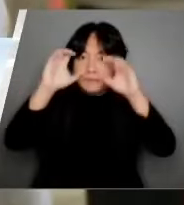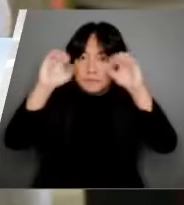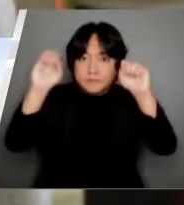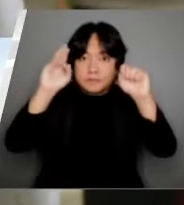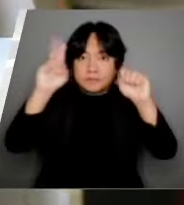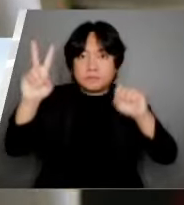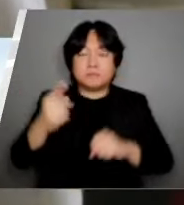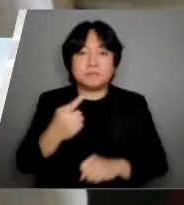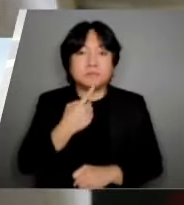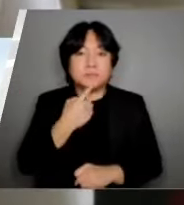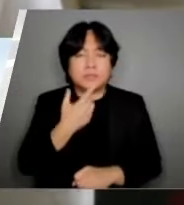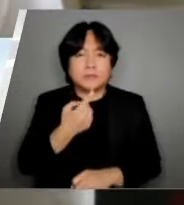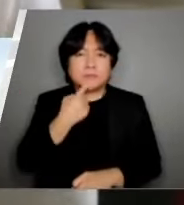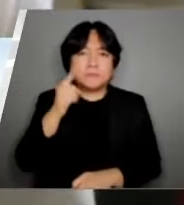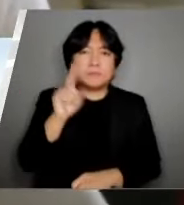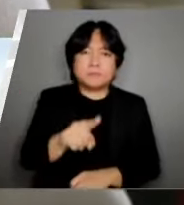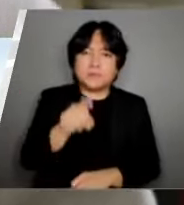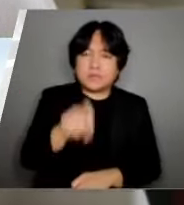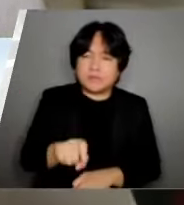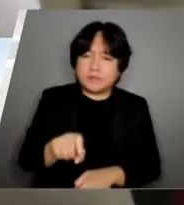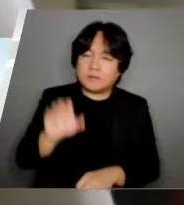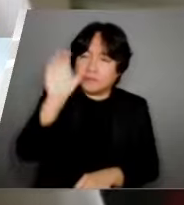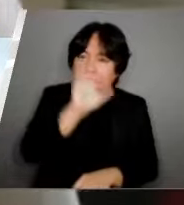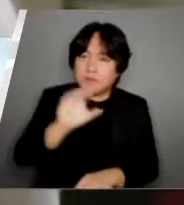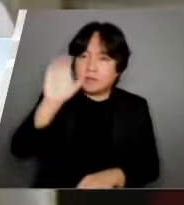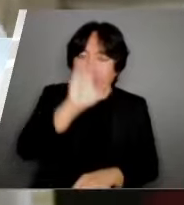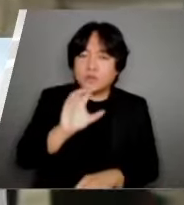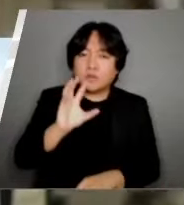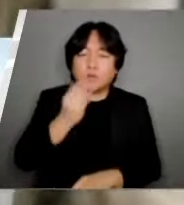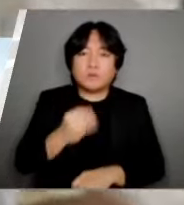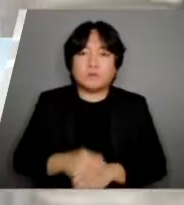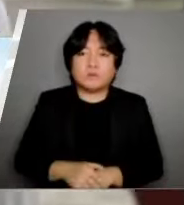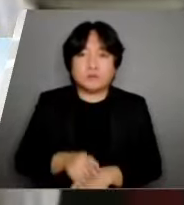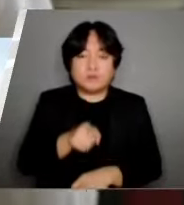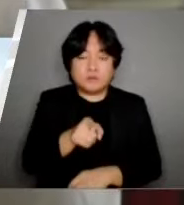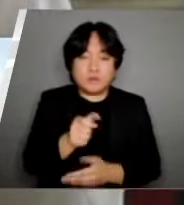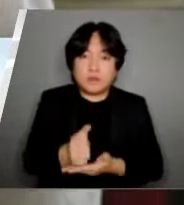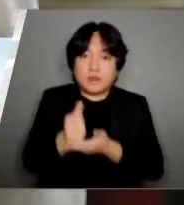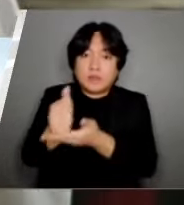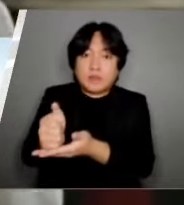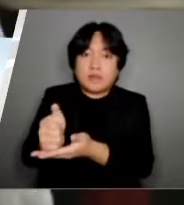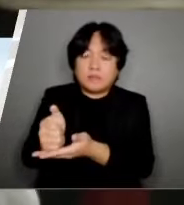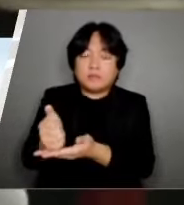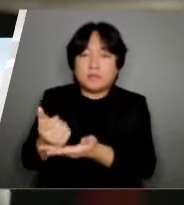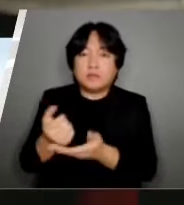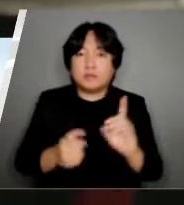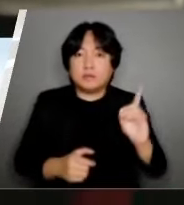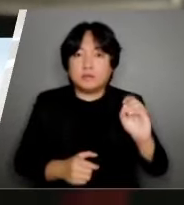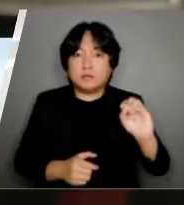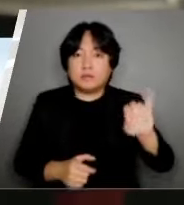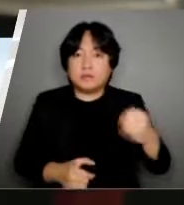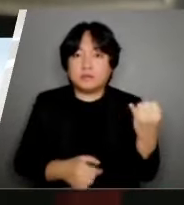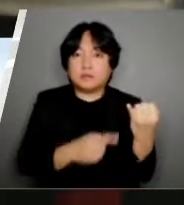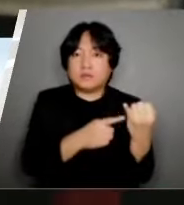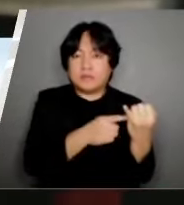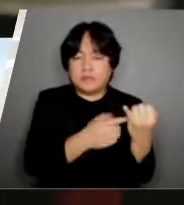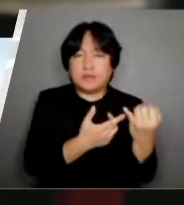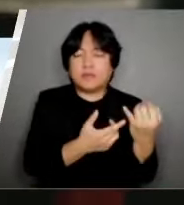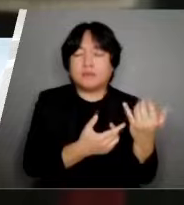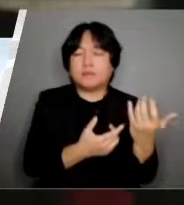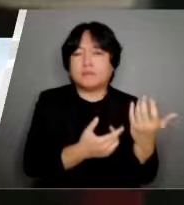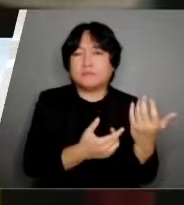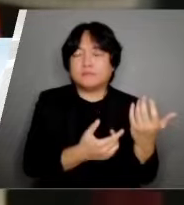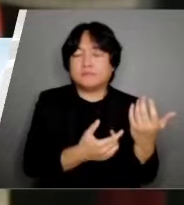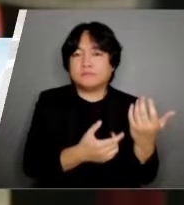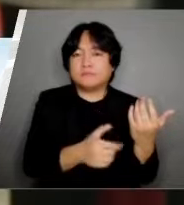malalimang investigasyon para may mapanagot sa pagpuslit ni Naguo. DOJ, I was just with the Secretary earlier today.